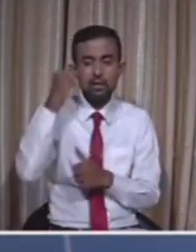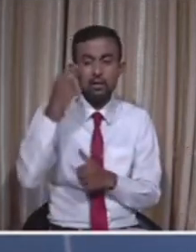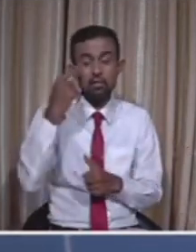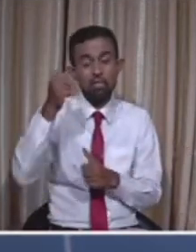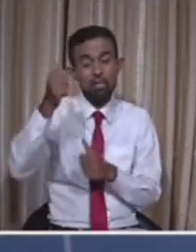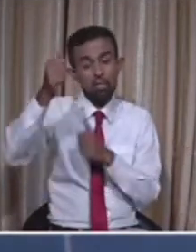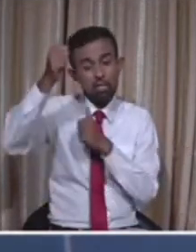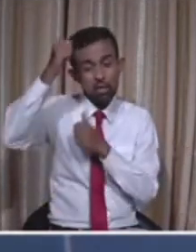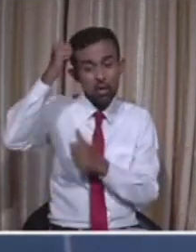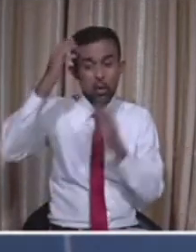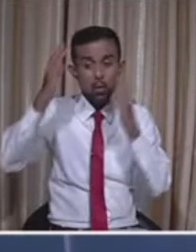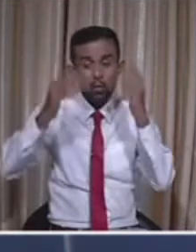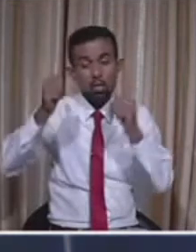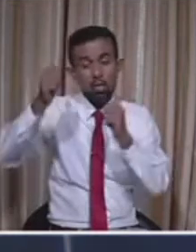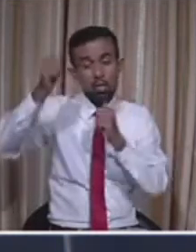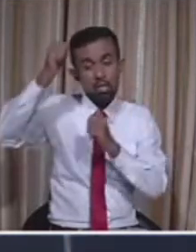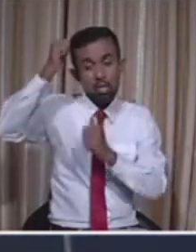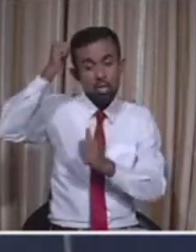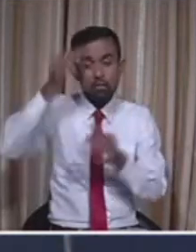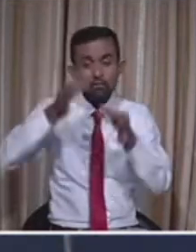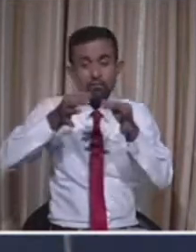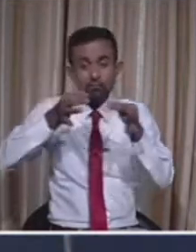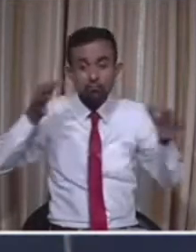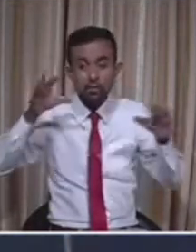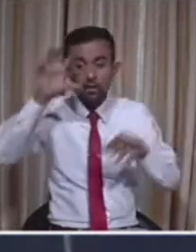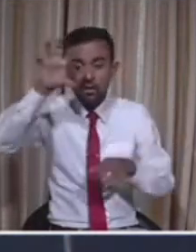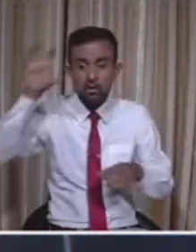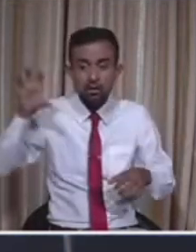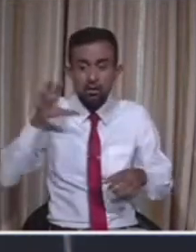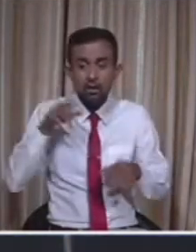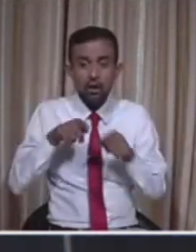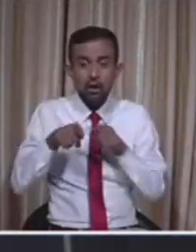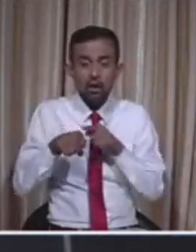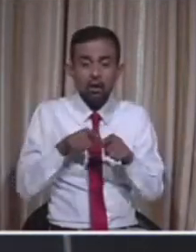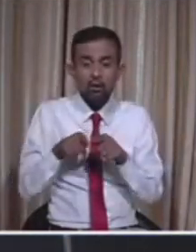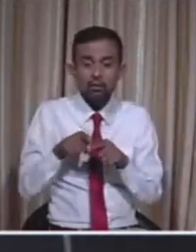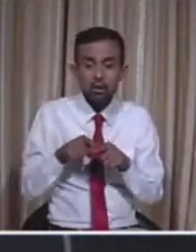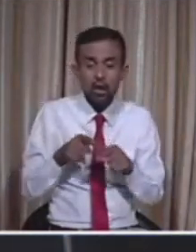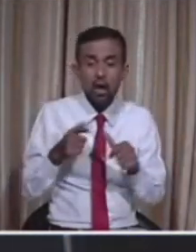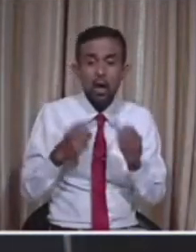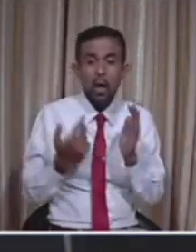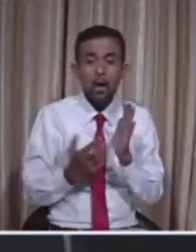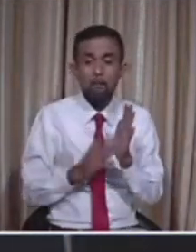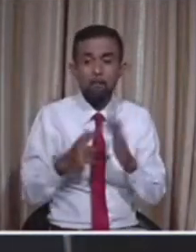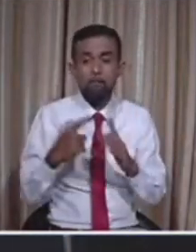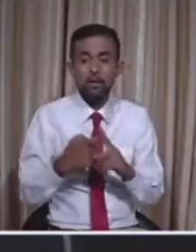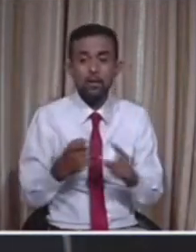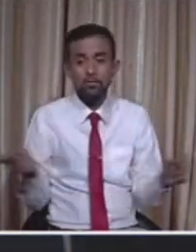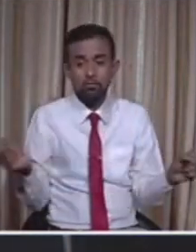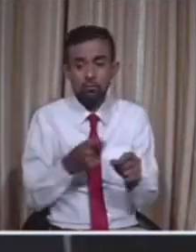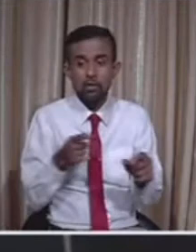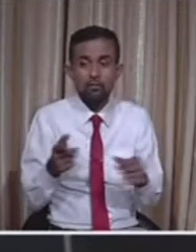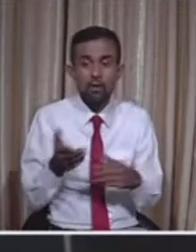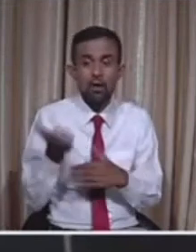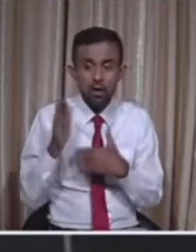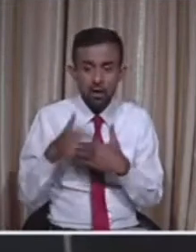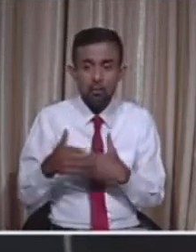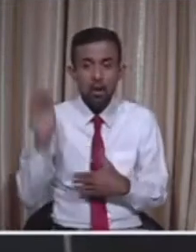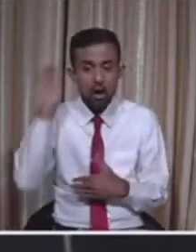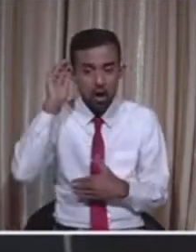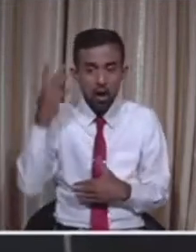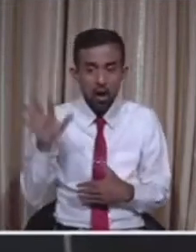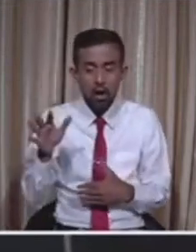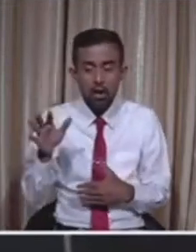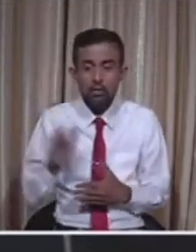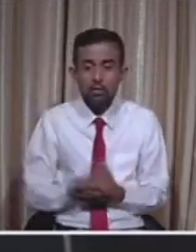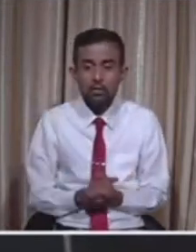ඈත ලෝකයේ ඈත ගෝත්‍රික රටවල් වල තමයි අර වගේ අර අපි අමරකීර්ති මැතිතුමාට පහර දීලා මැරුවා වගේ අත්දැකීම් අපිට තියෙන එහෙම.